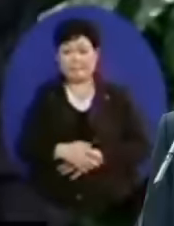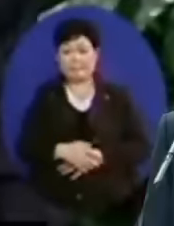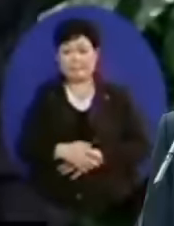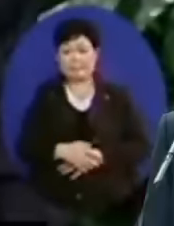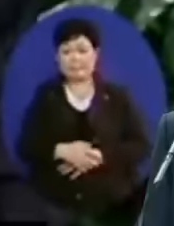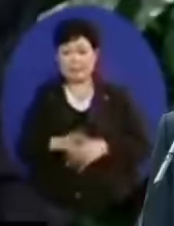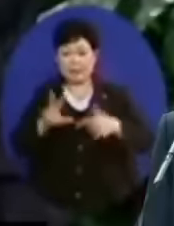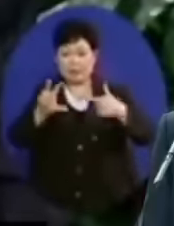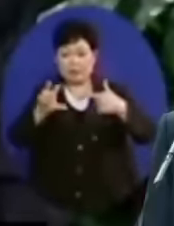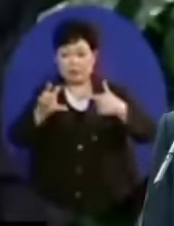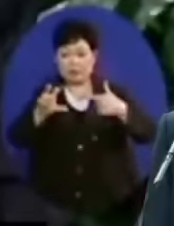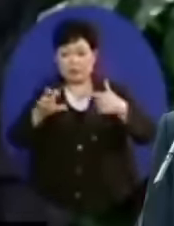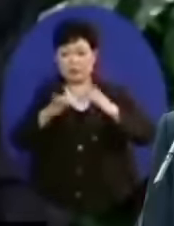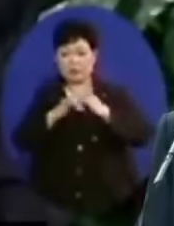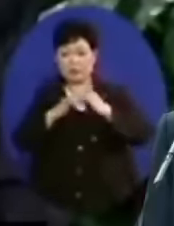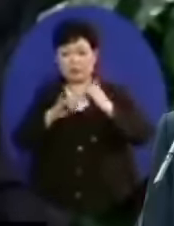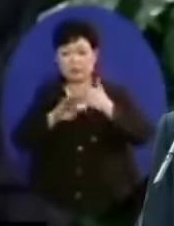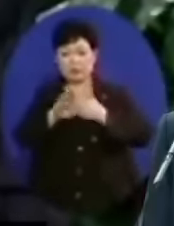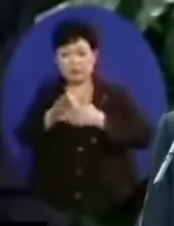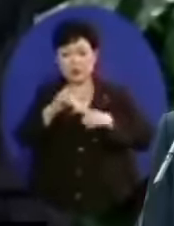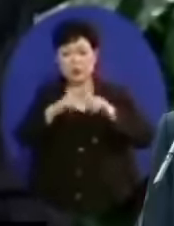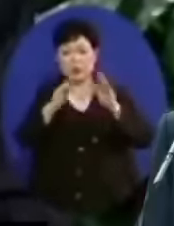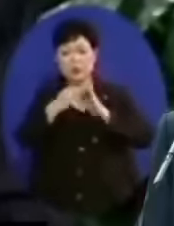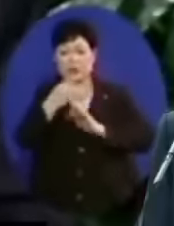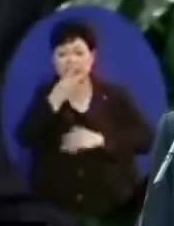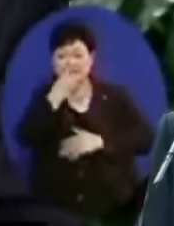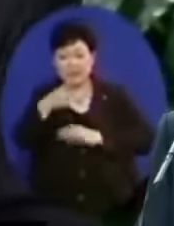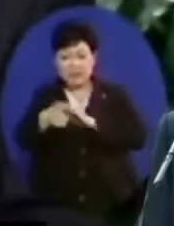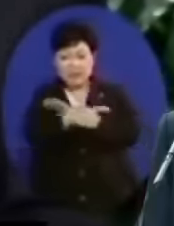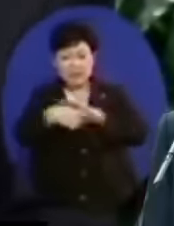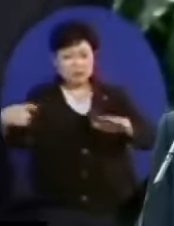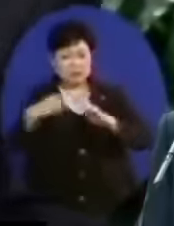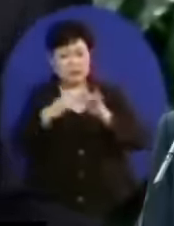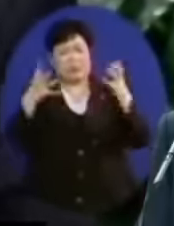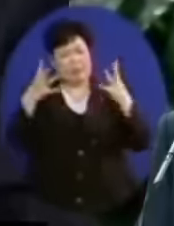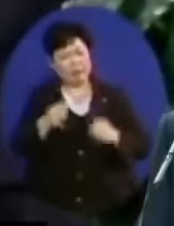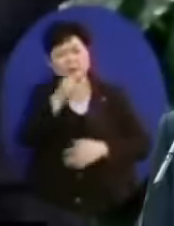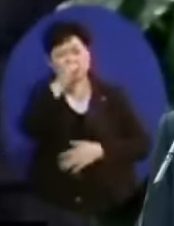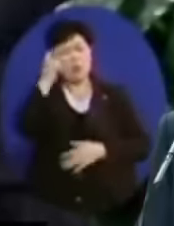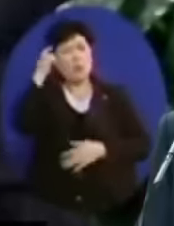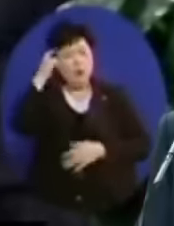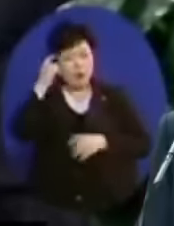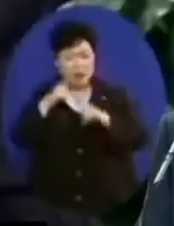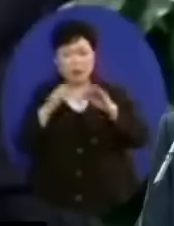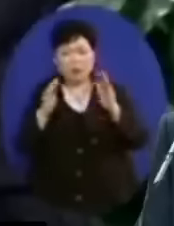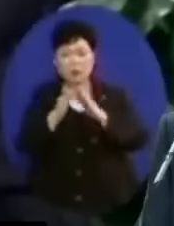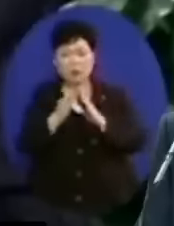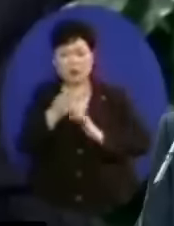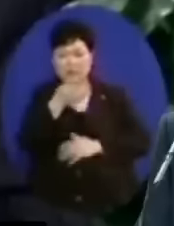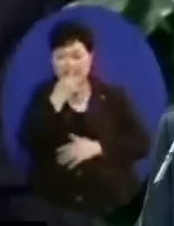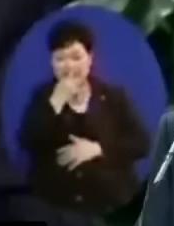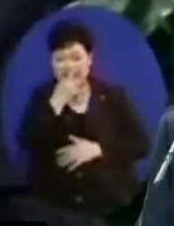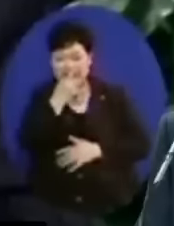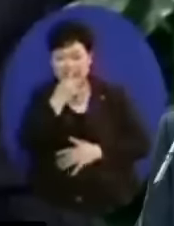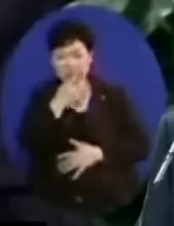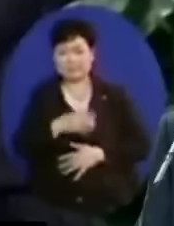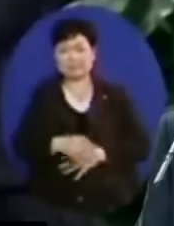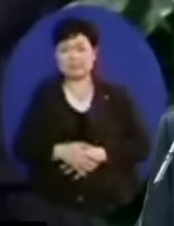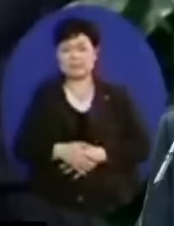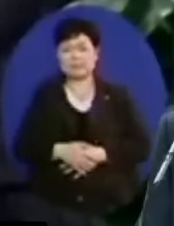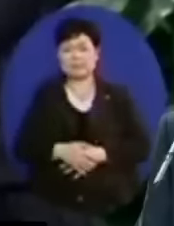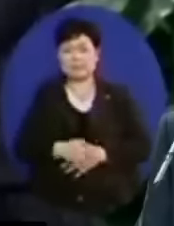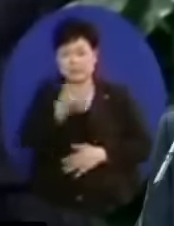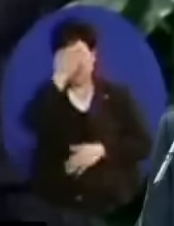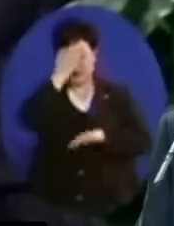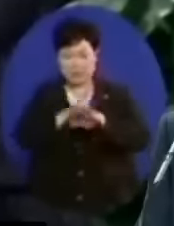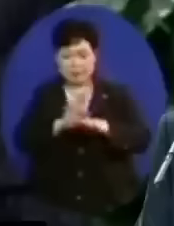6.25 사변 난 이후 어려울 때 교회 성미쌀 훔친 사람 많습니다. 왜냐하면 교회 성미쌀이 예배